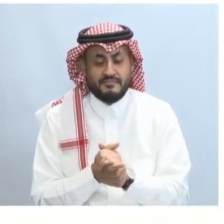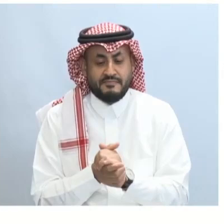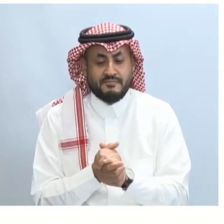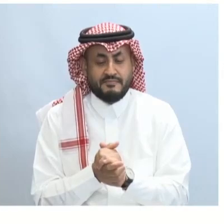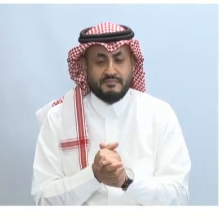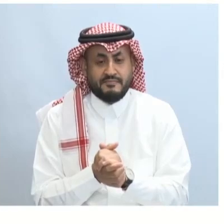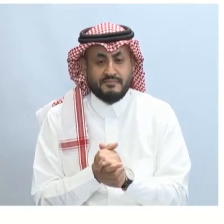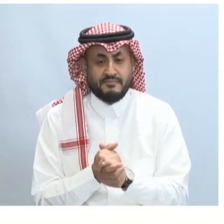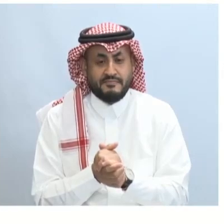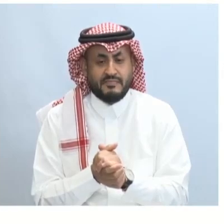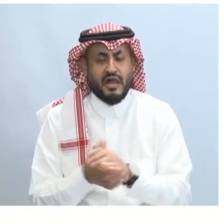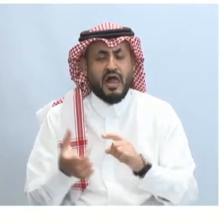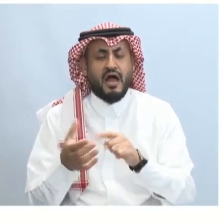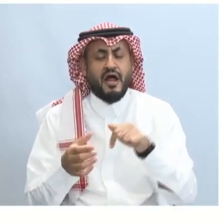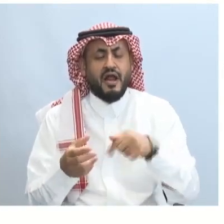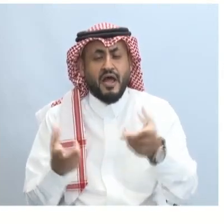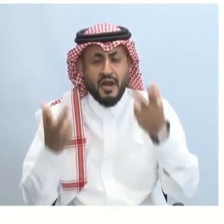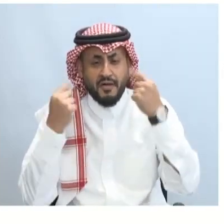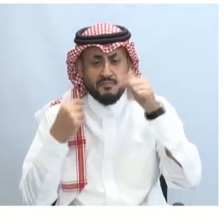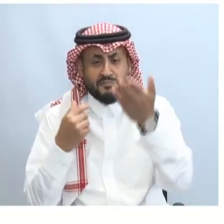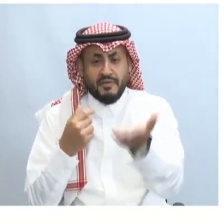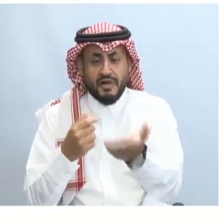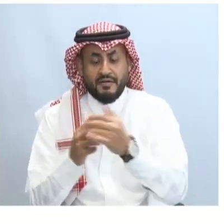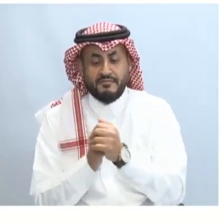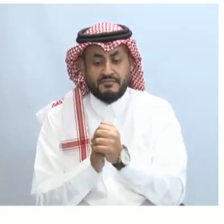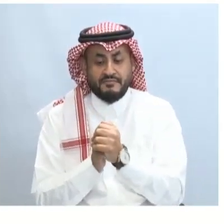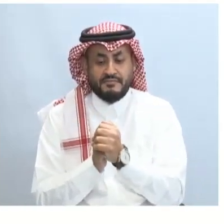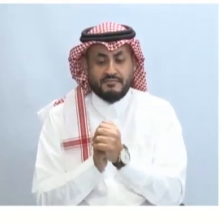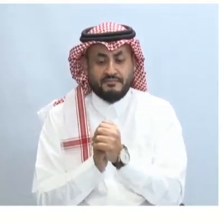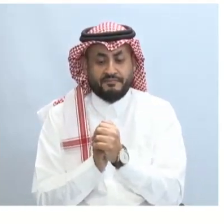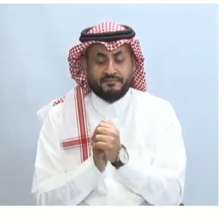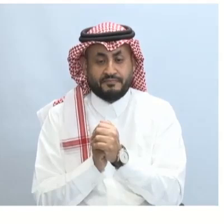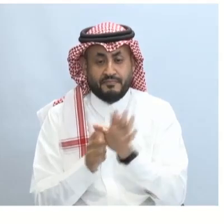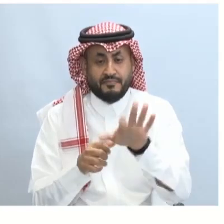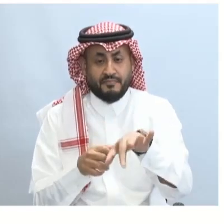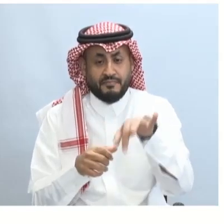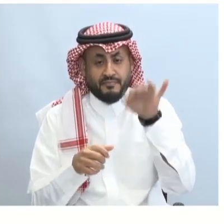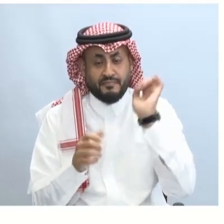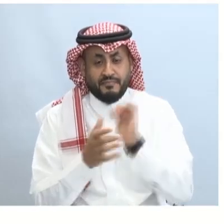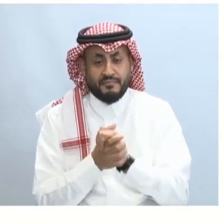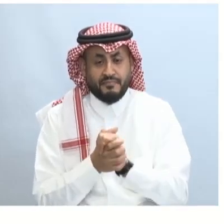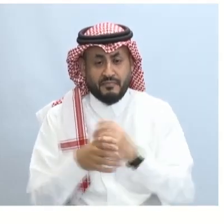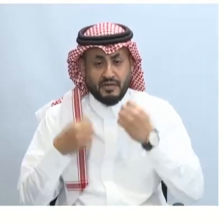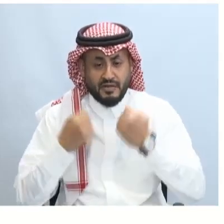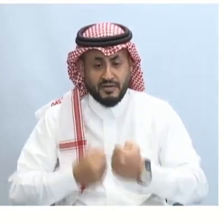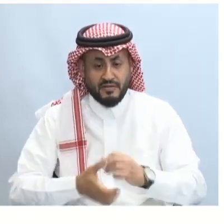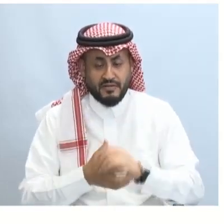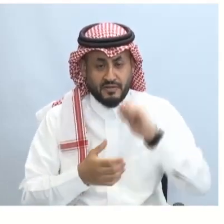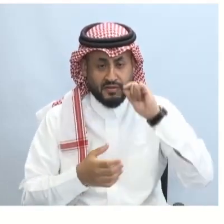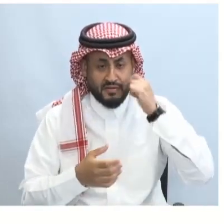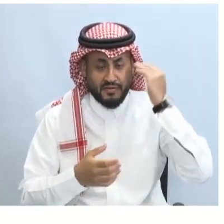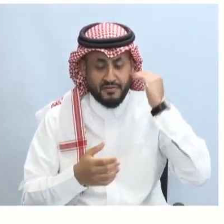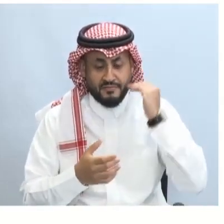واهدافنا التي نسعى لتحقيقها من خلال هذا الدرس تتمثل فيما ياتي اولا ان يستنبط الطالب